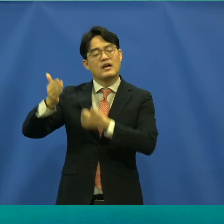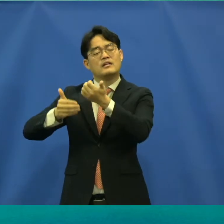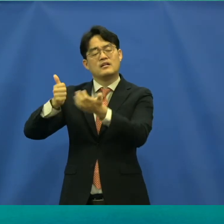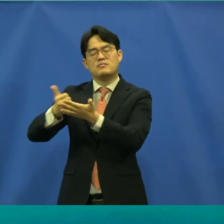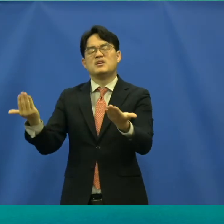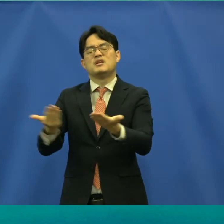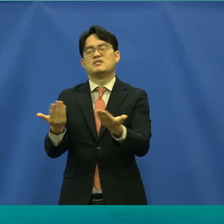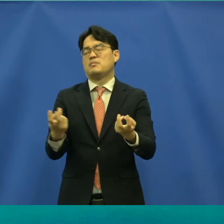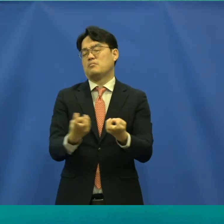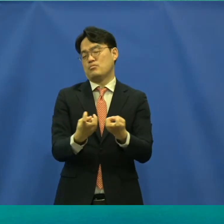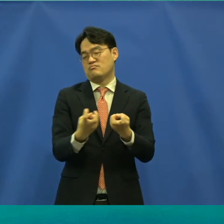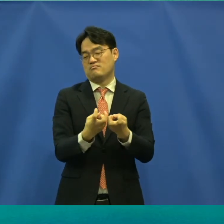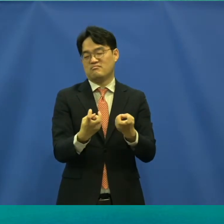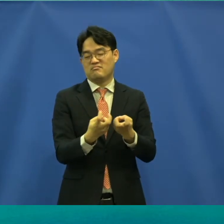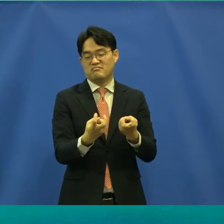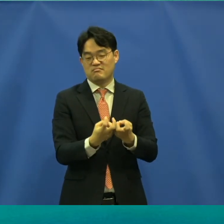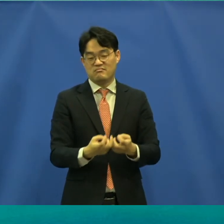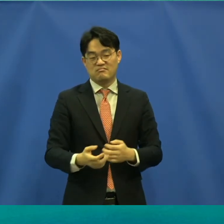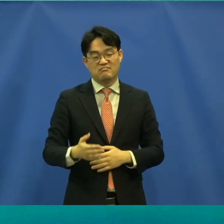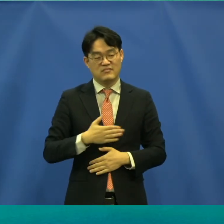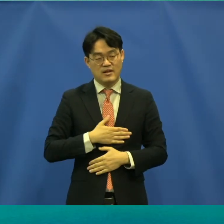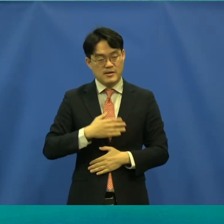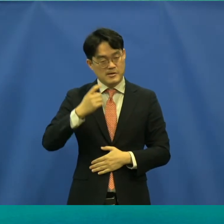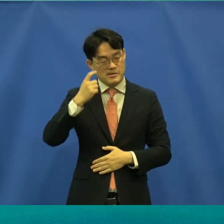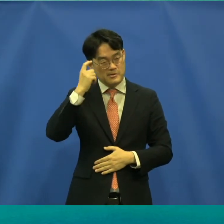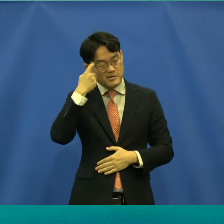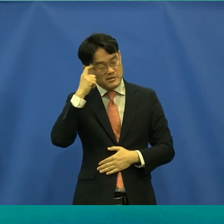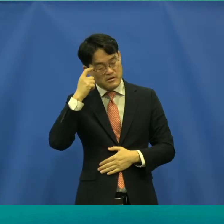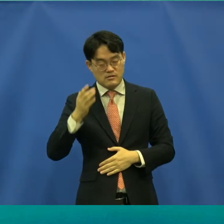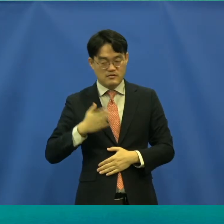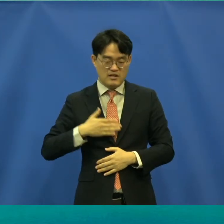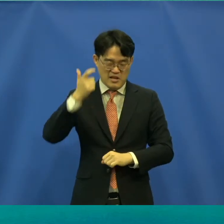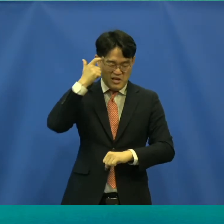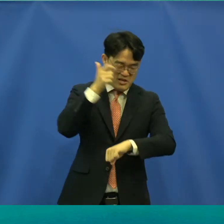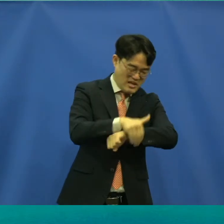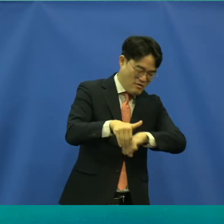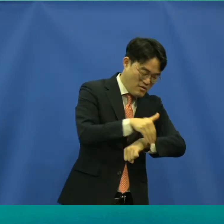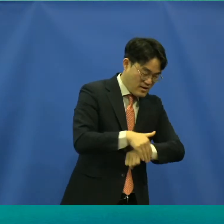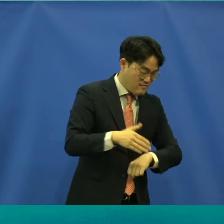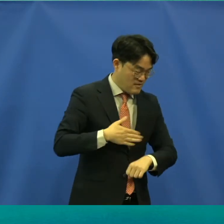내가 무슨 생각을 하느냐, 내가 무슨 계획을 하고 있느냐는 중요하지 않습니다.